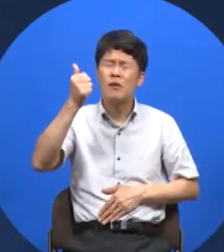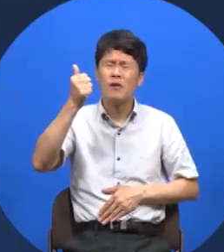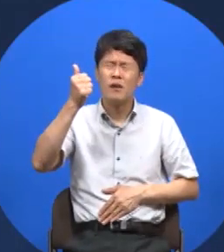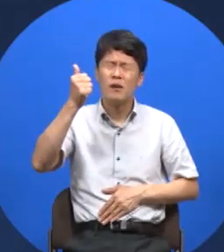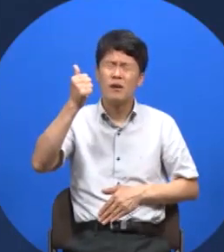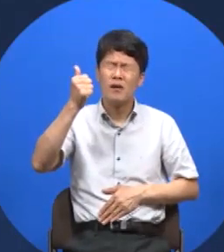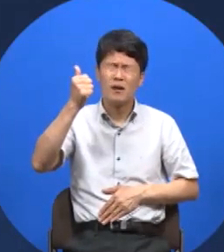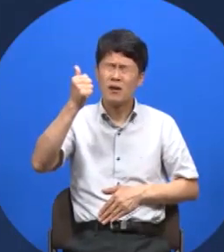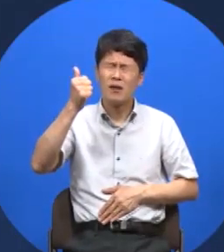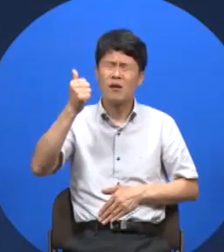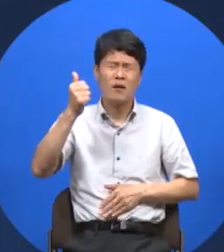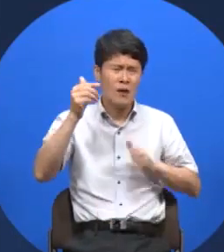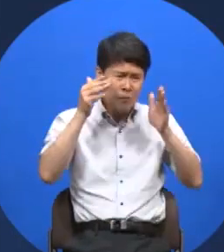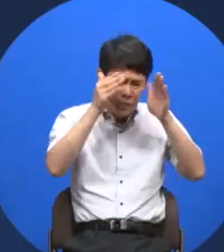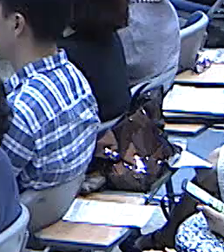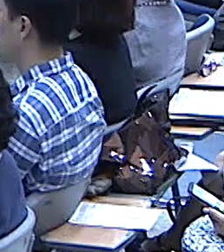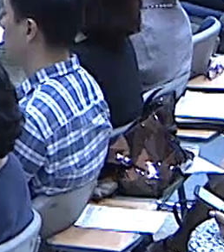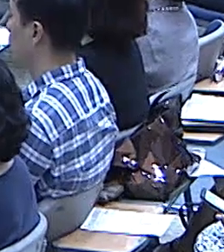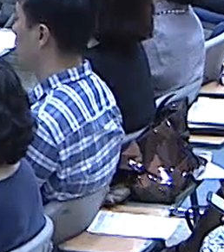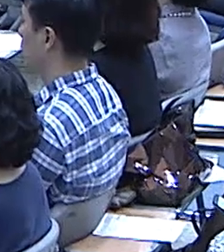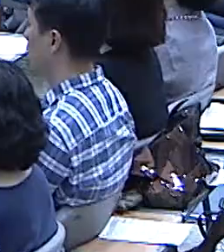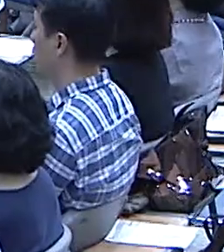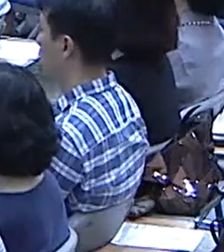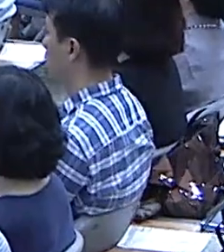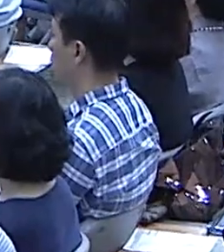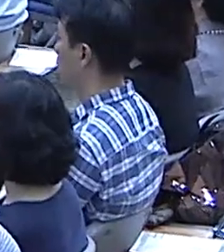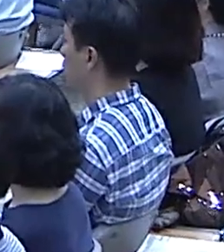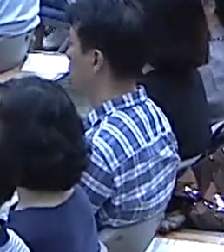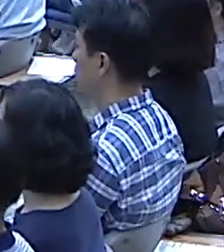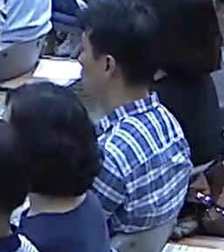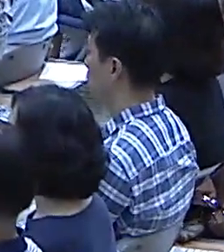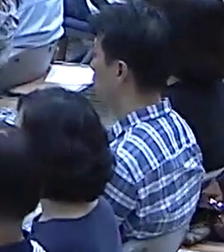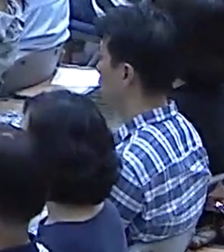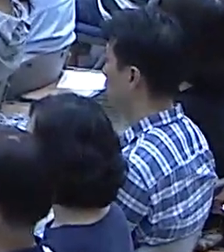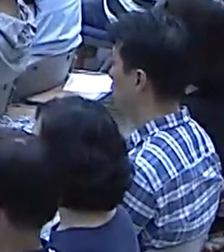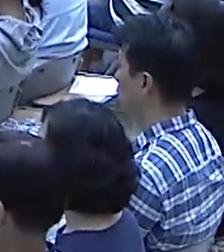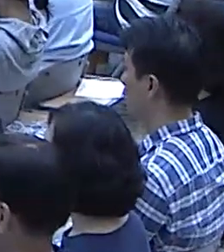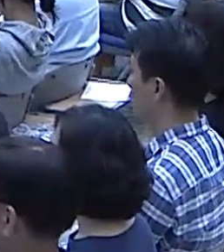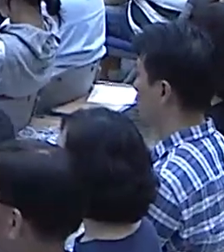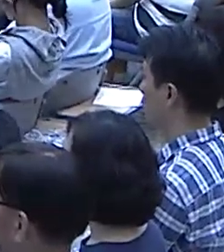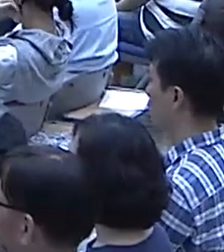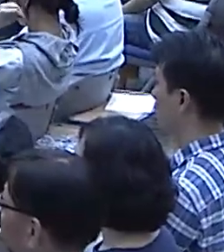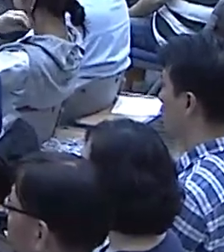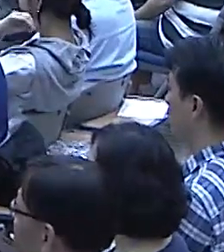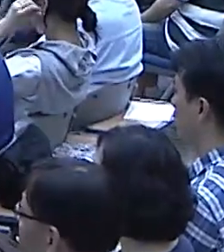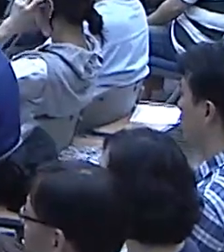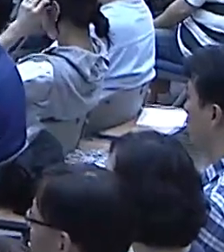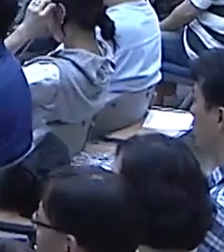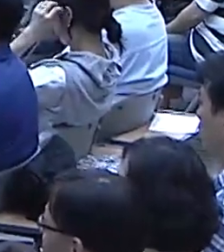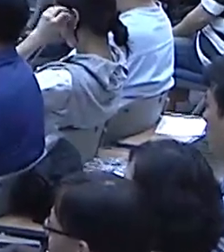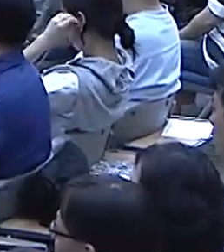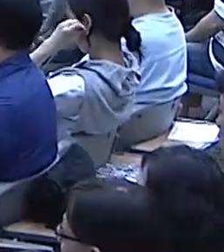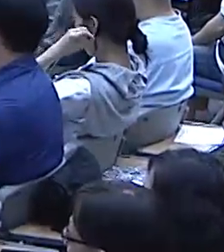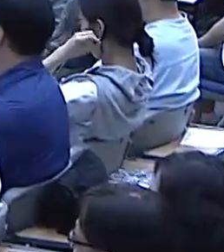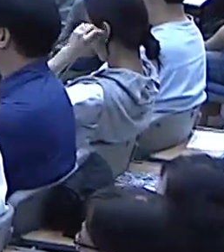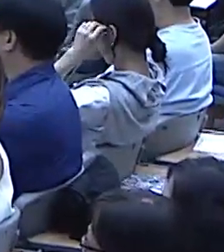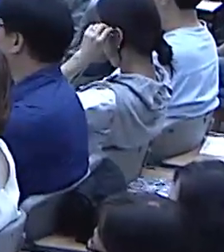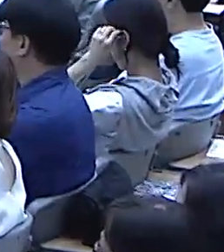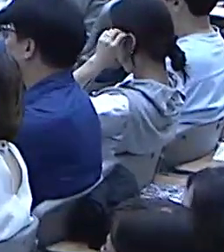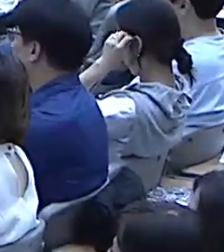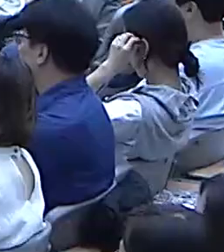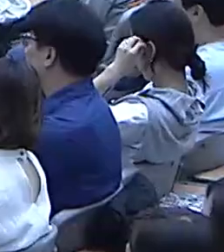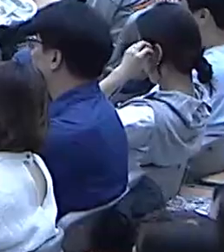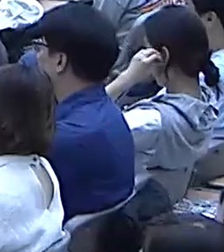돌이킵니다. 삶의 방향을 돌이키는 것이에요. 아마도 금년 여름 여러 가지 악조건 속에서 단기 선교를